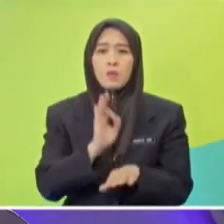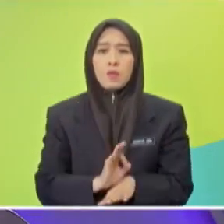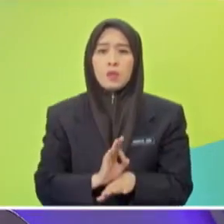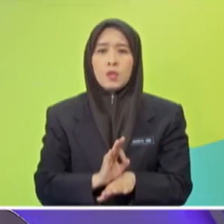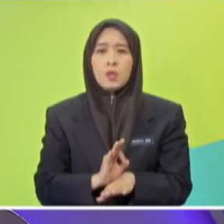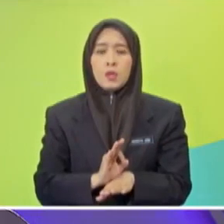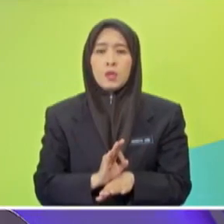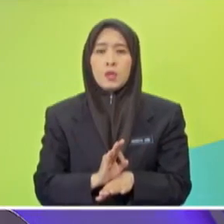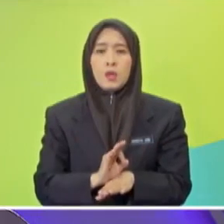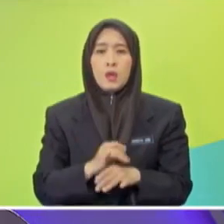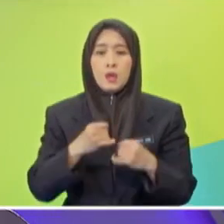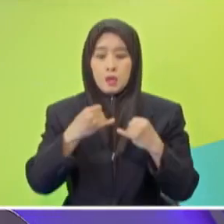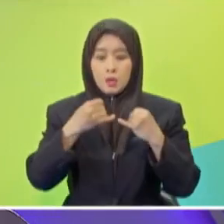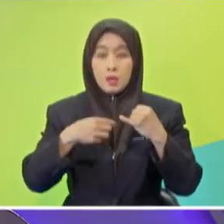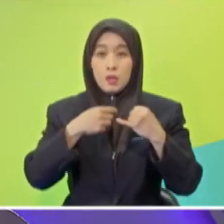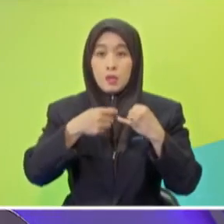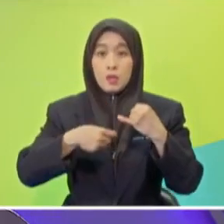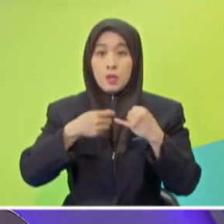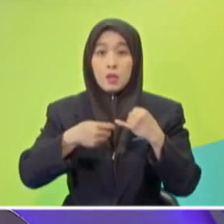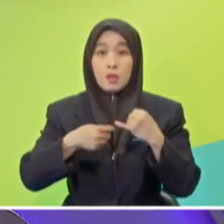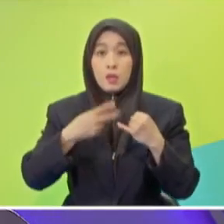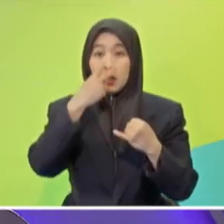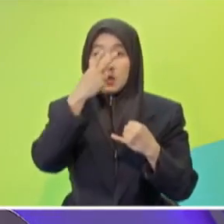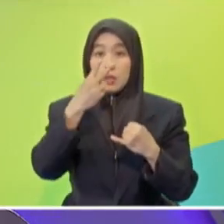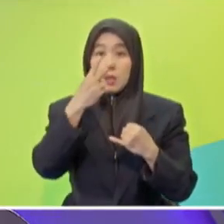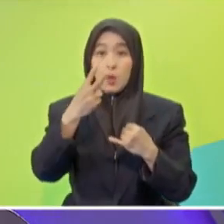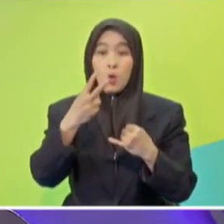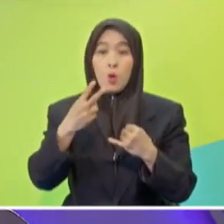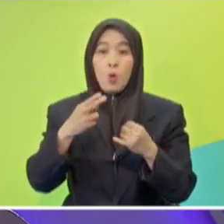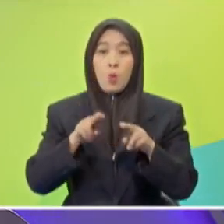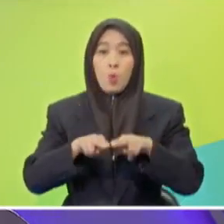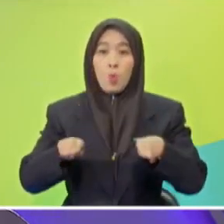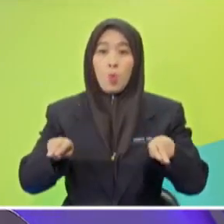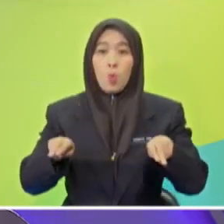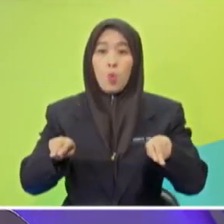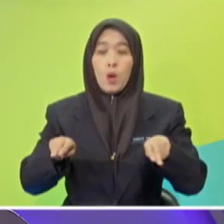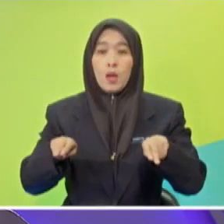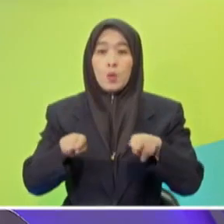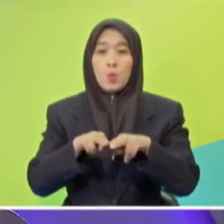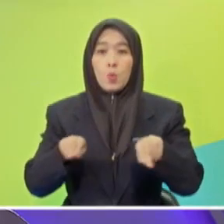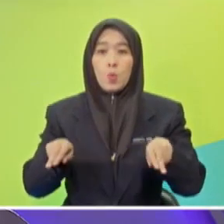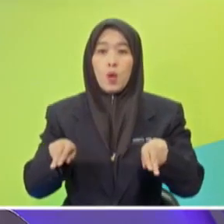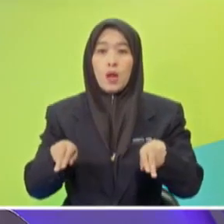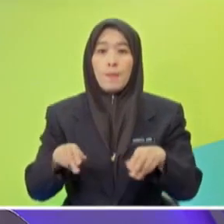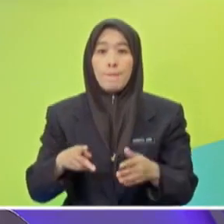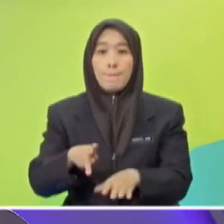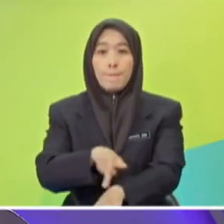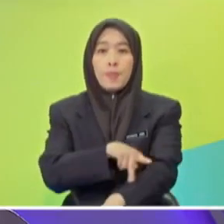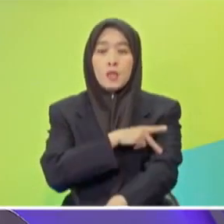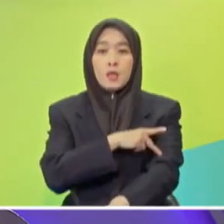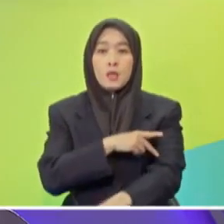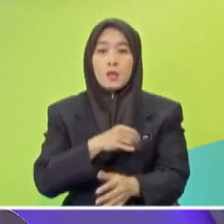Jadi kita tidak tengok ukuran panjang ya dan juga kalau jarak nih jarak perjalanan